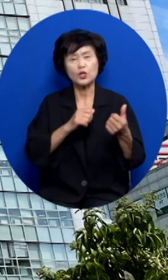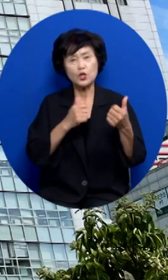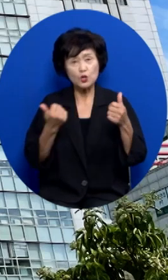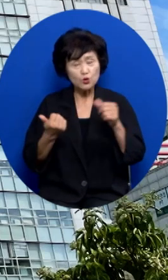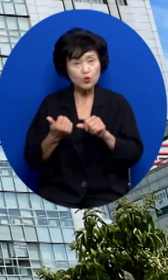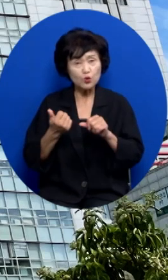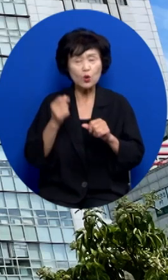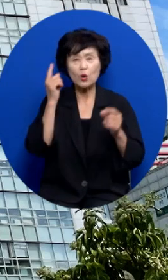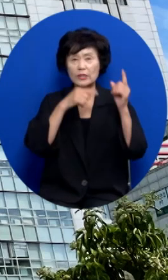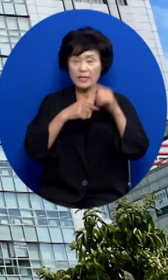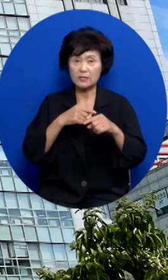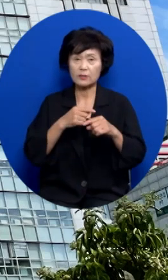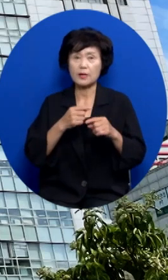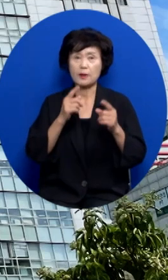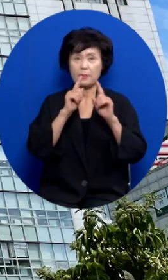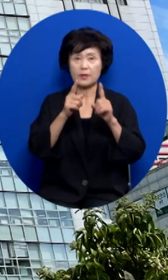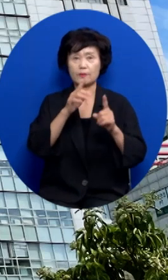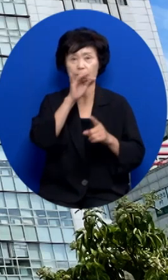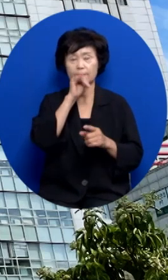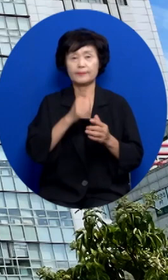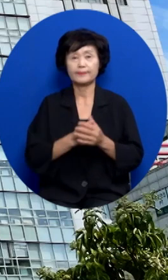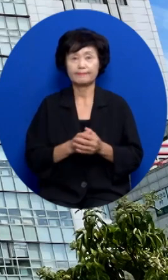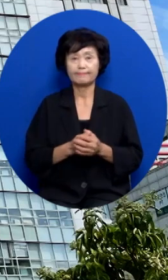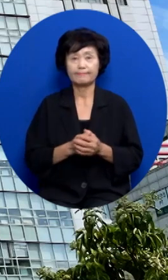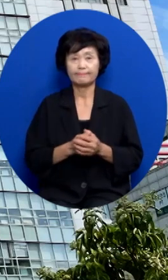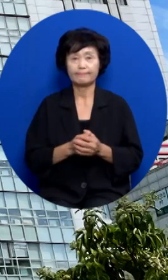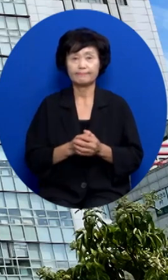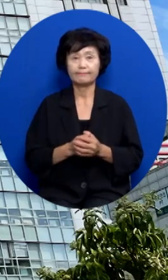아동 11명이 사망한 것으로 알려졌습니다.